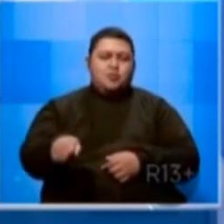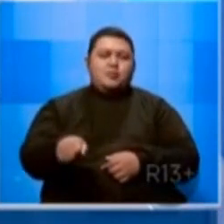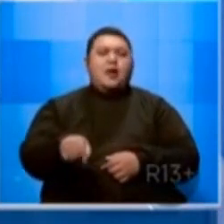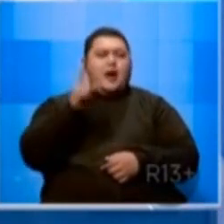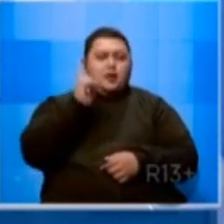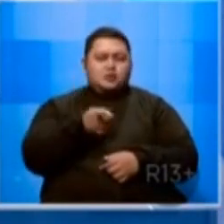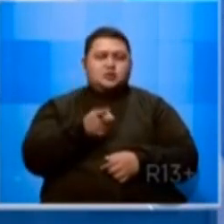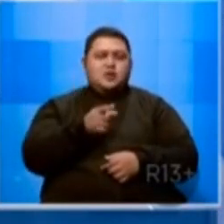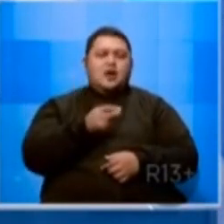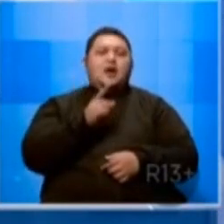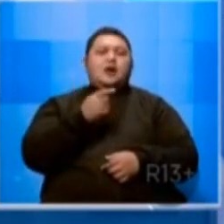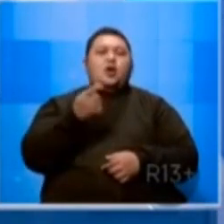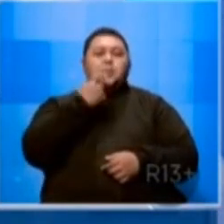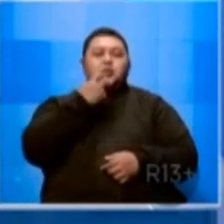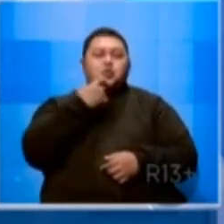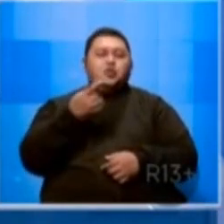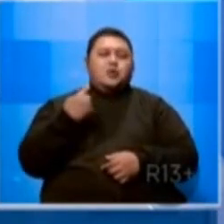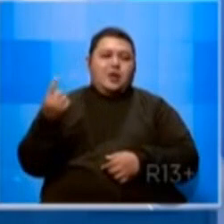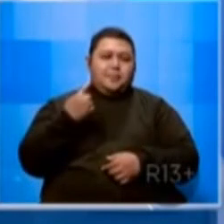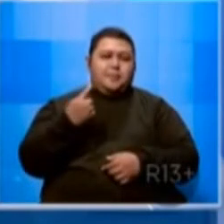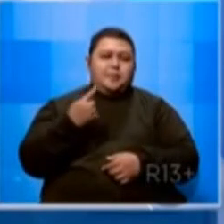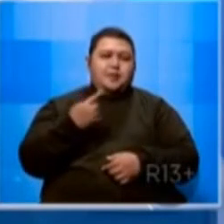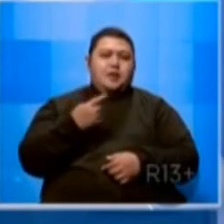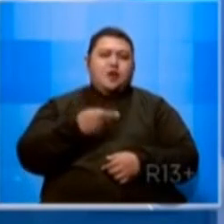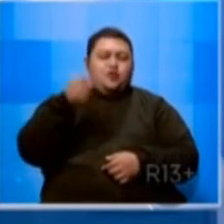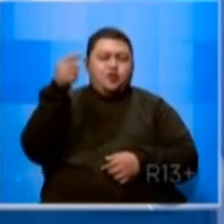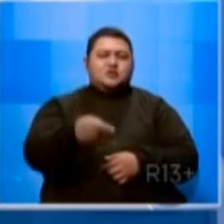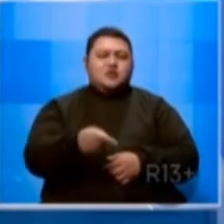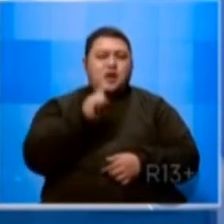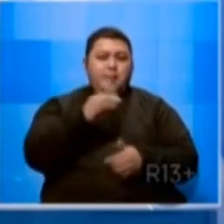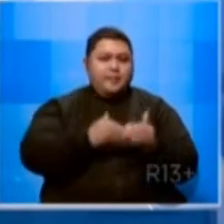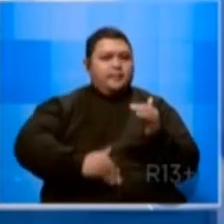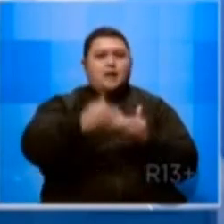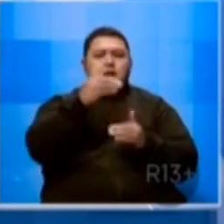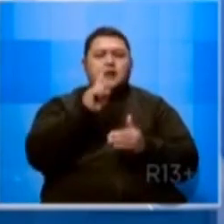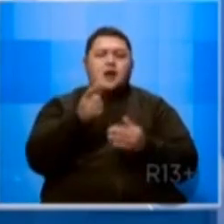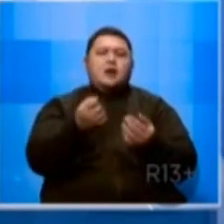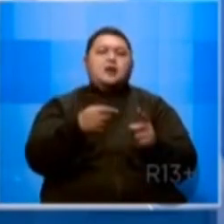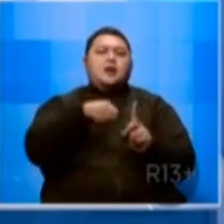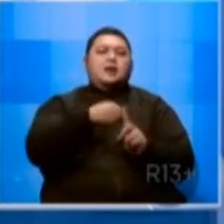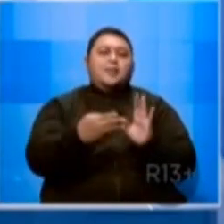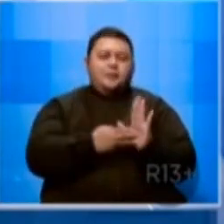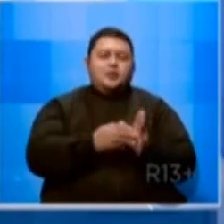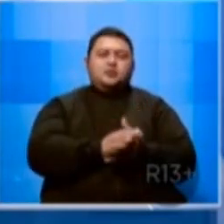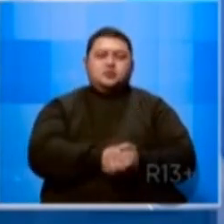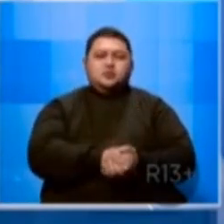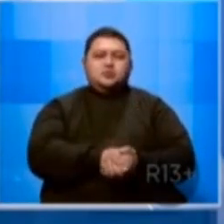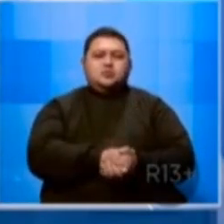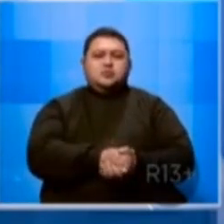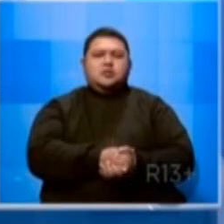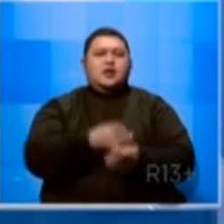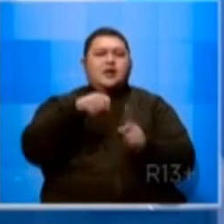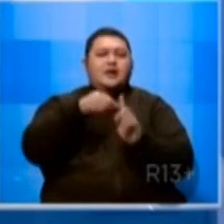dia kalau menurut kami Dia divonisnya juga lebih tinggi dari kuat Ma'ruf ya karena kuat Ma'ruf juga anggota